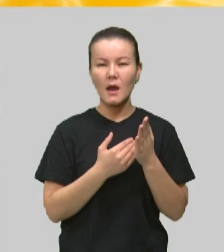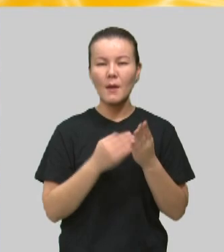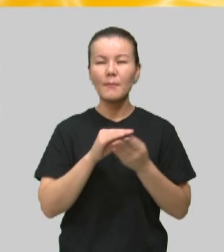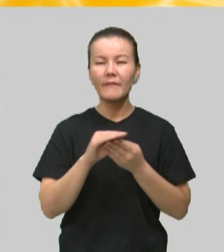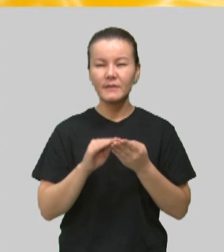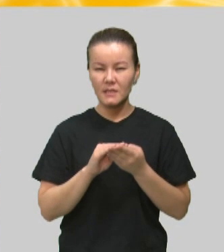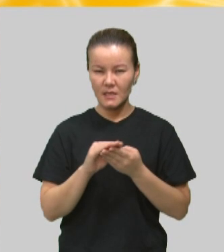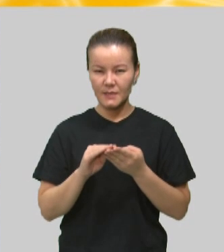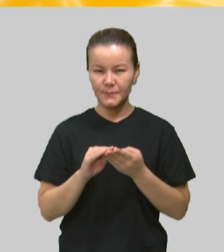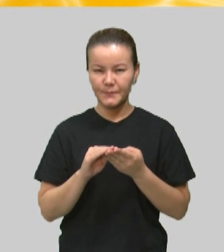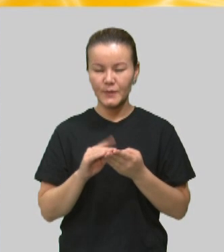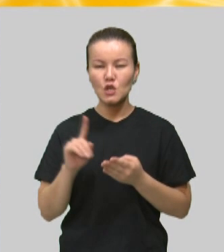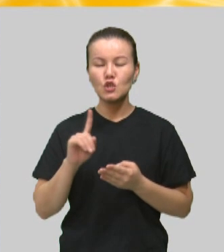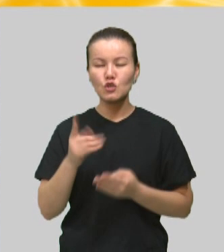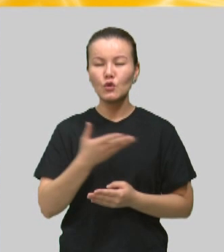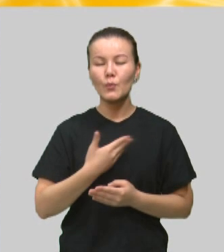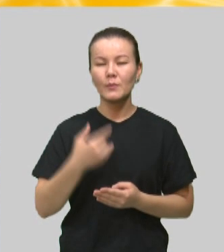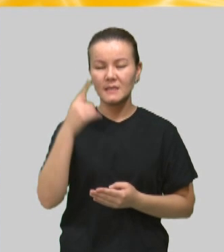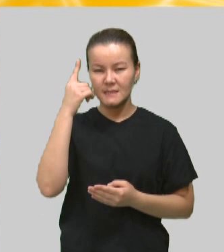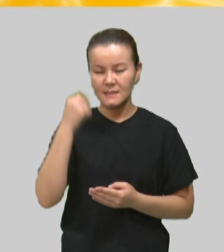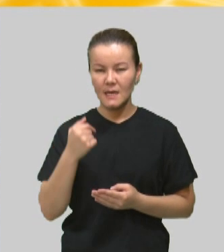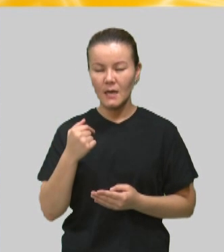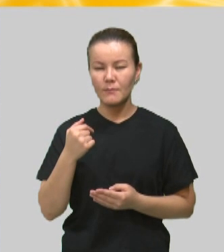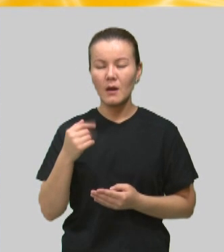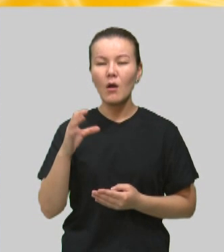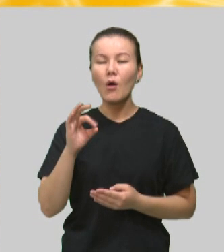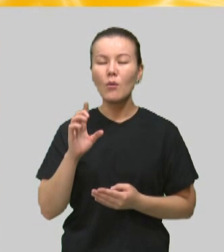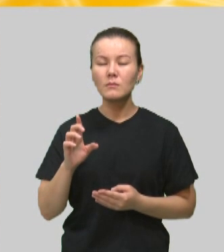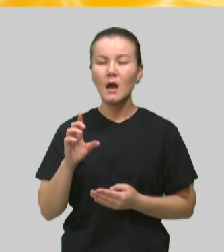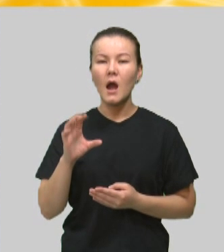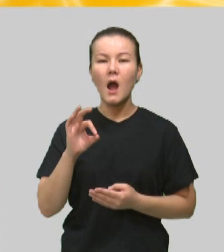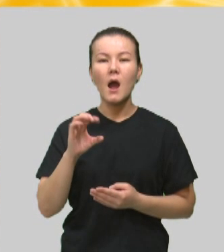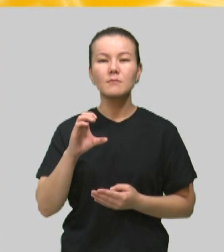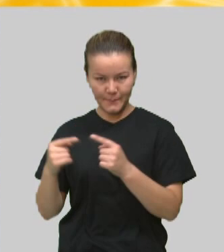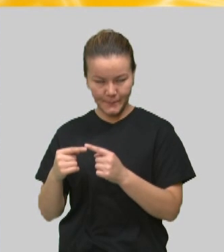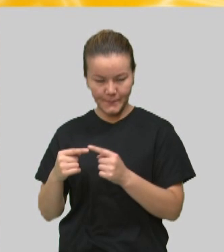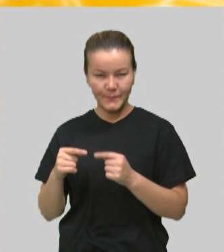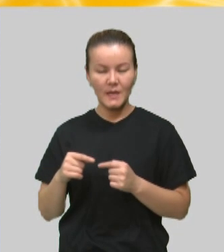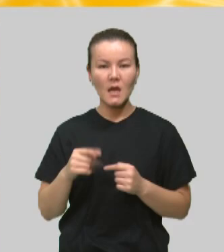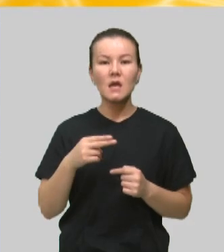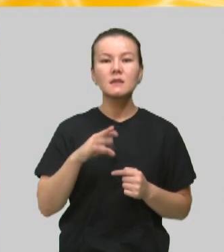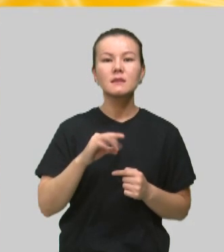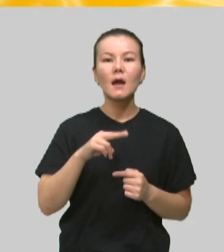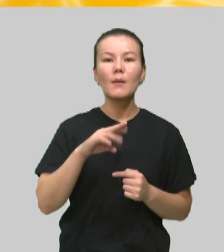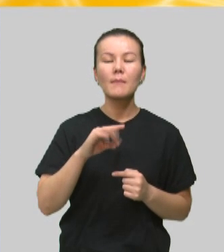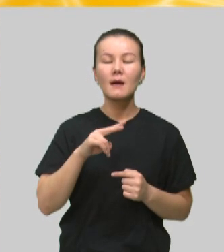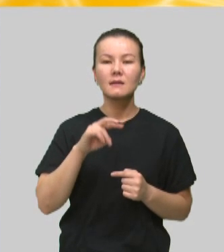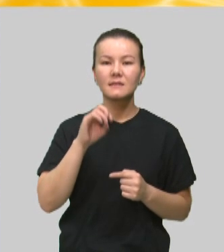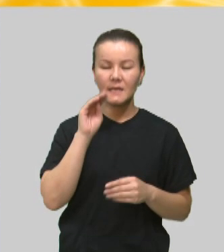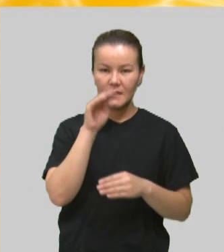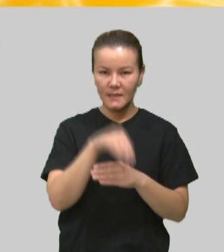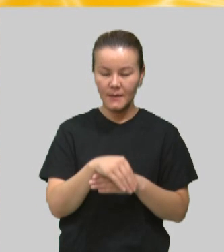Повторим, что мы знаем об определении, дополнении,